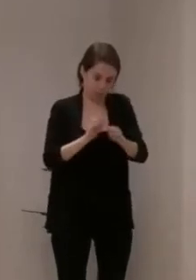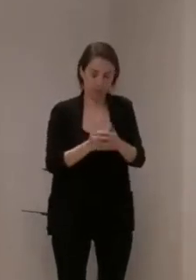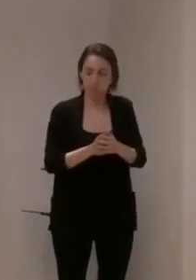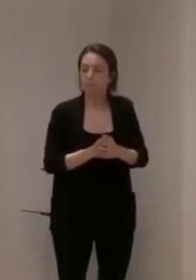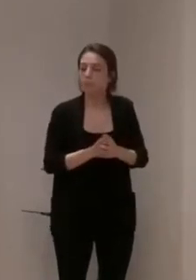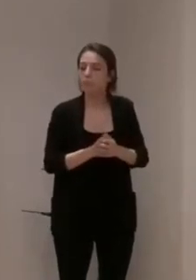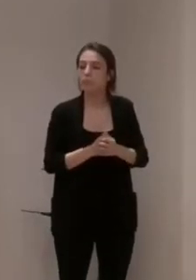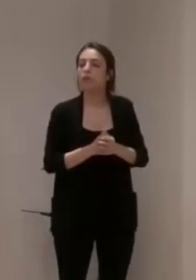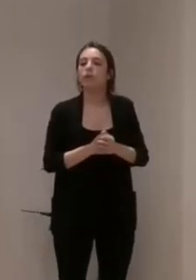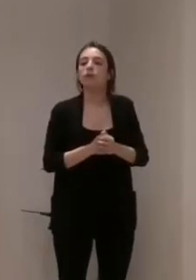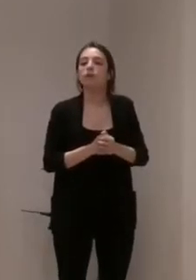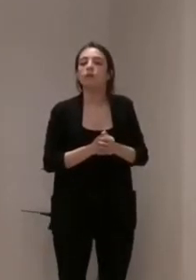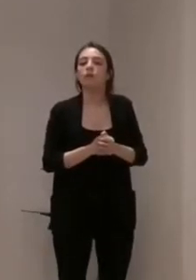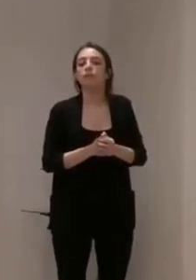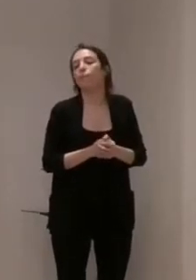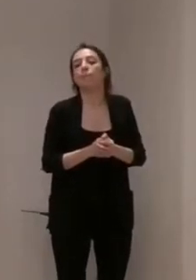Jo ho explico